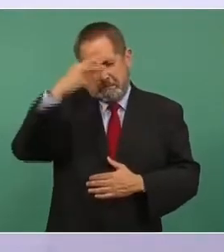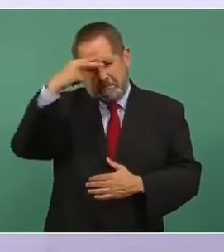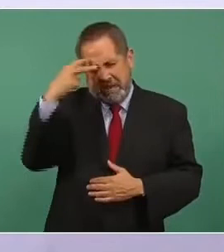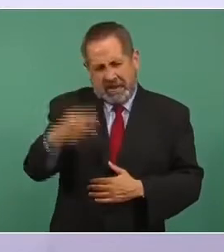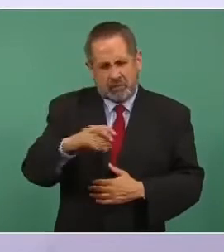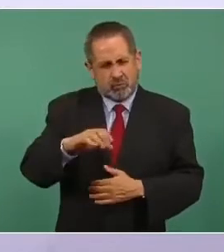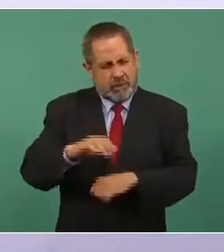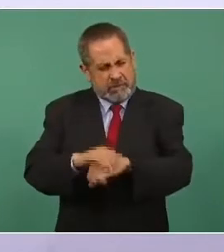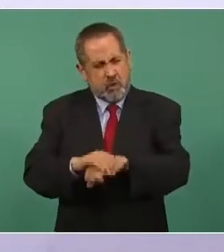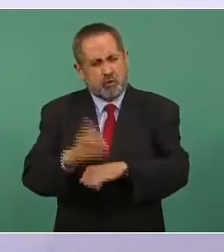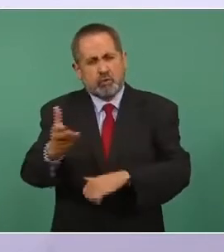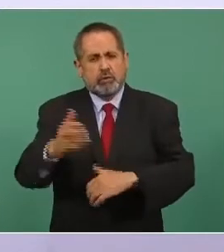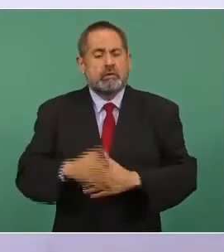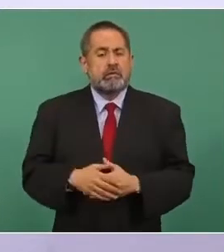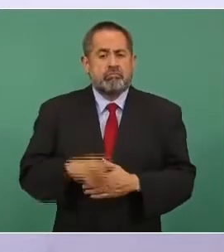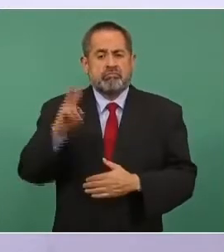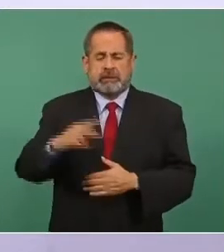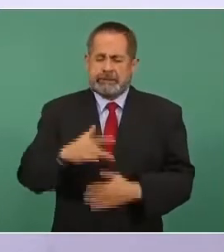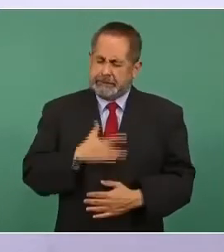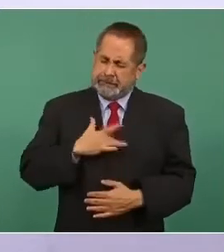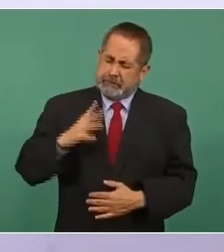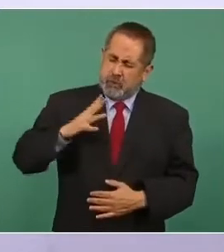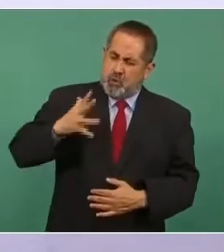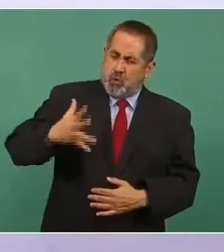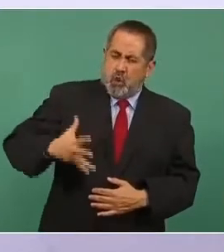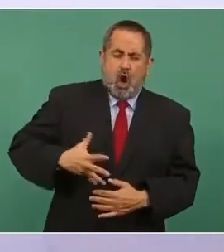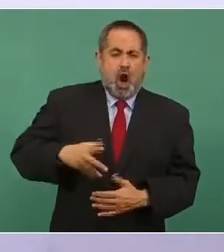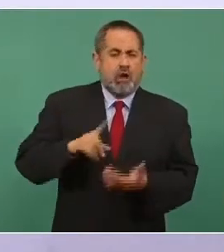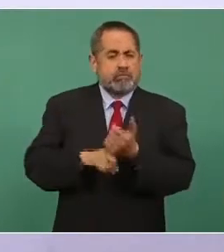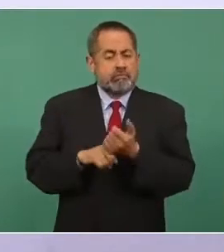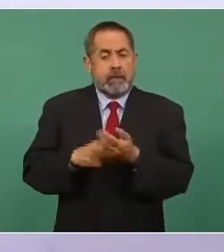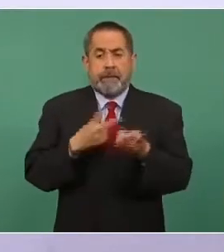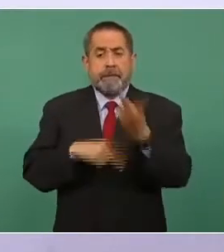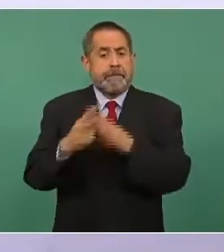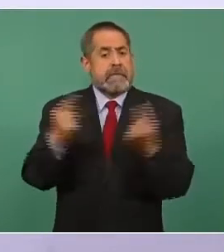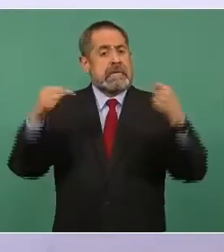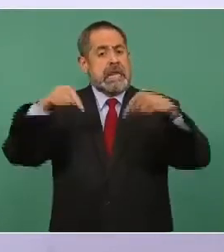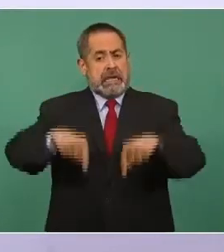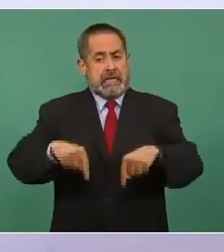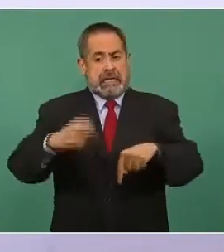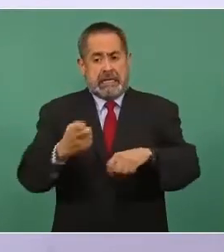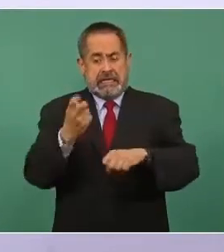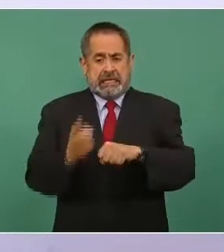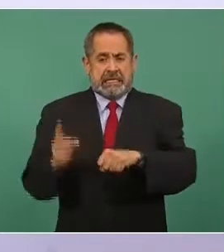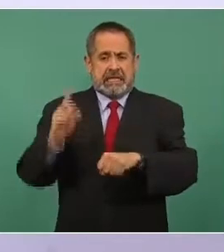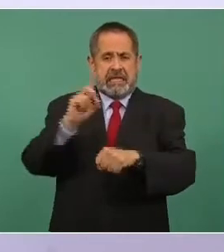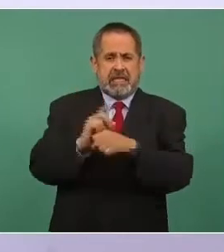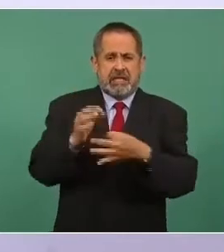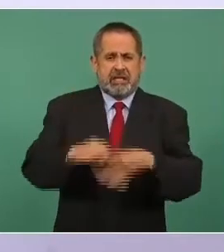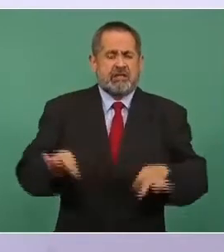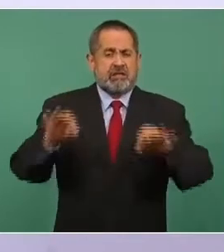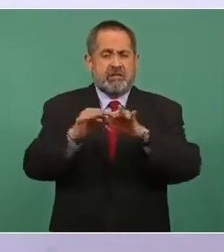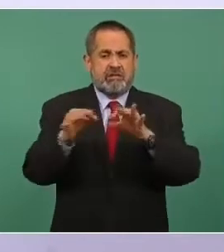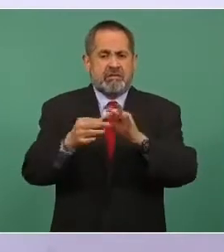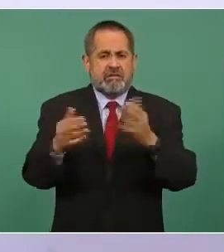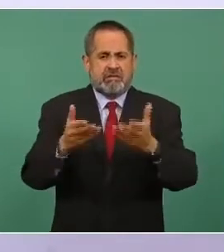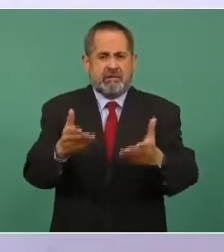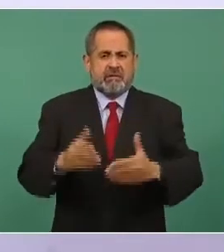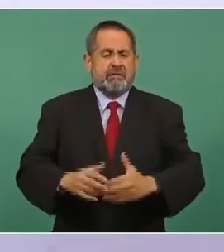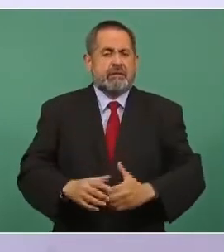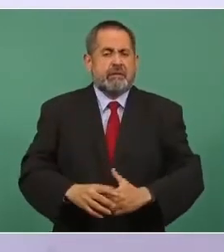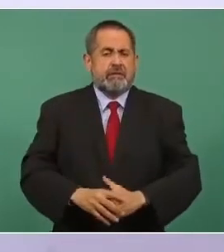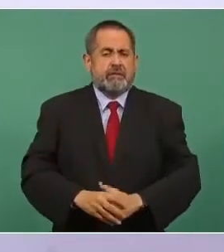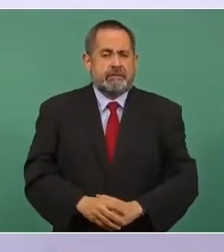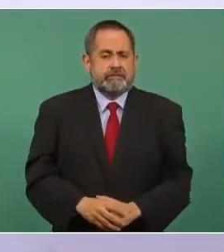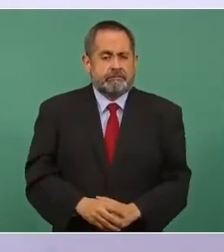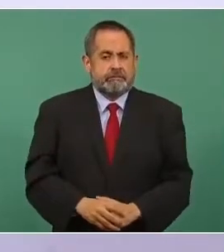mexicanos, es un gran honor para mí estar presente en este gran поздравить вас с